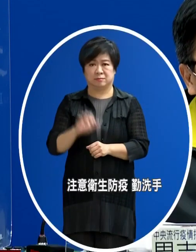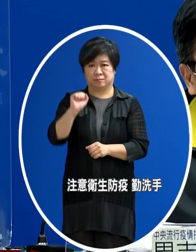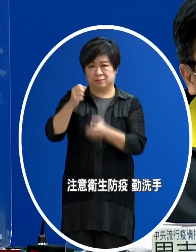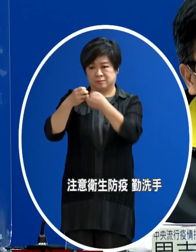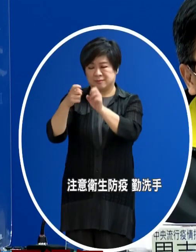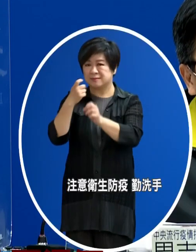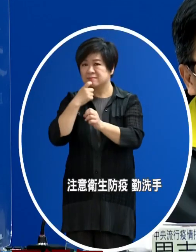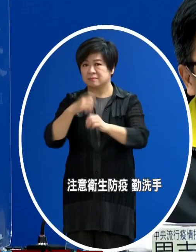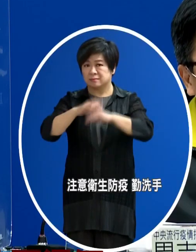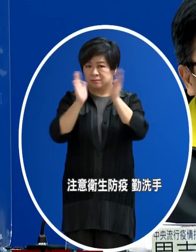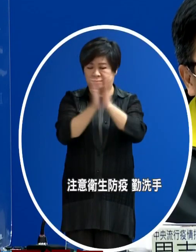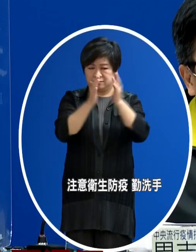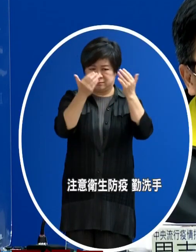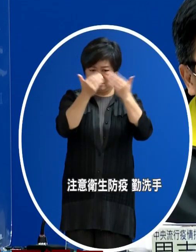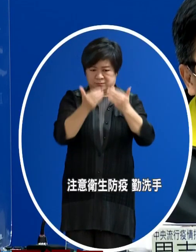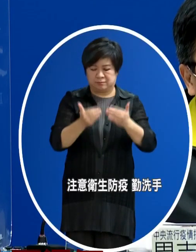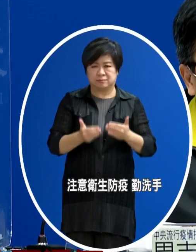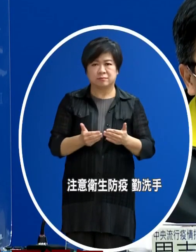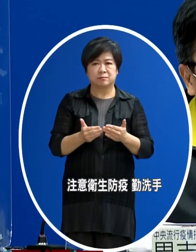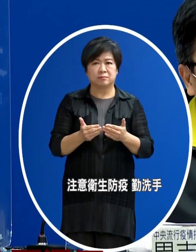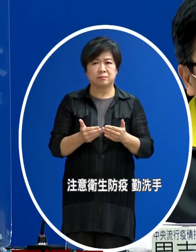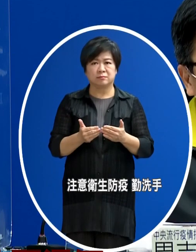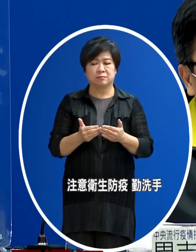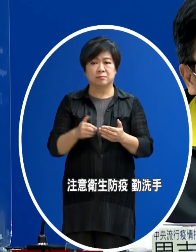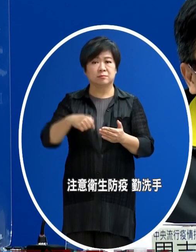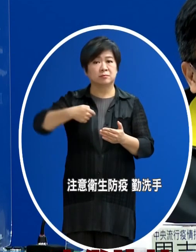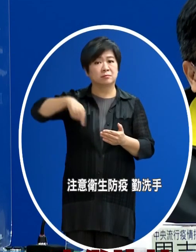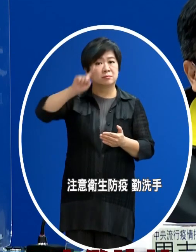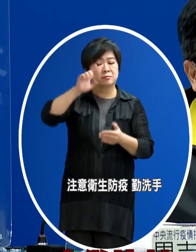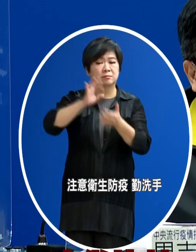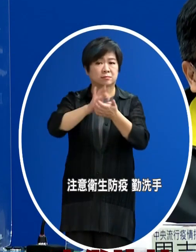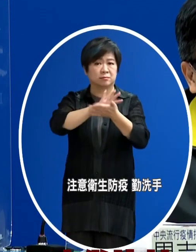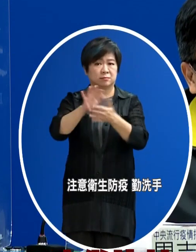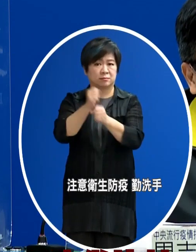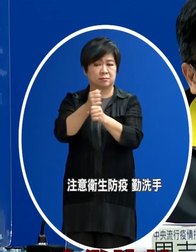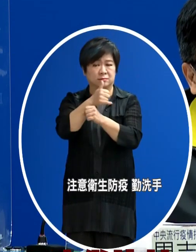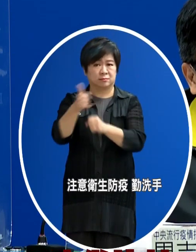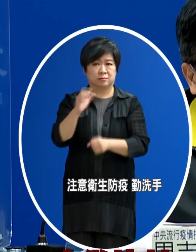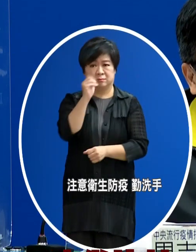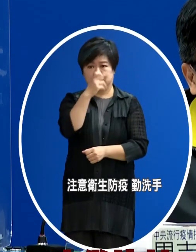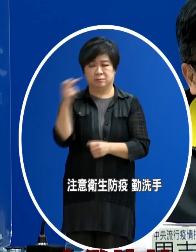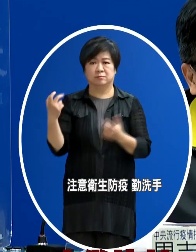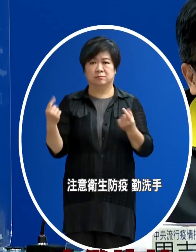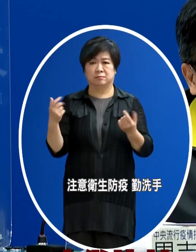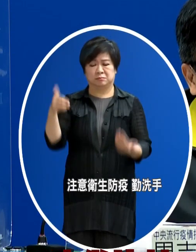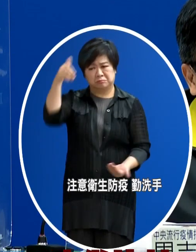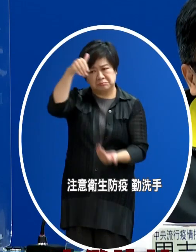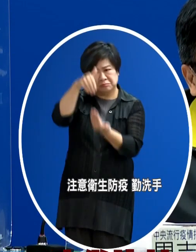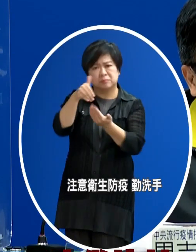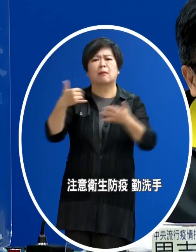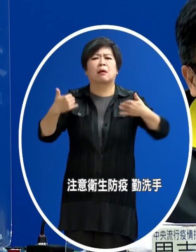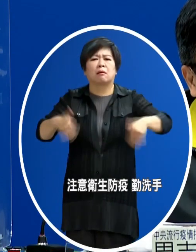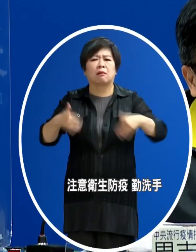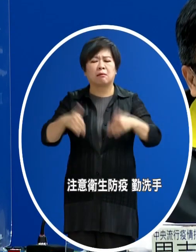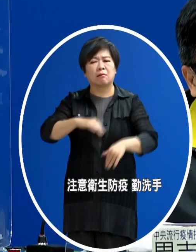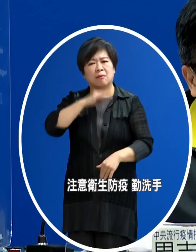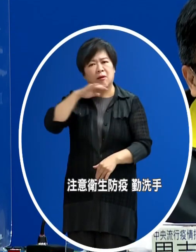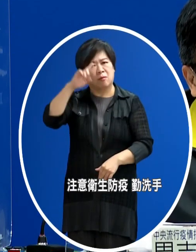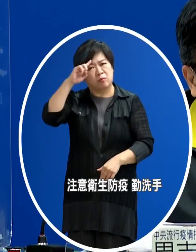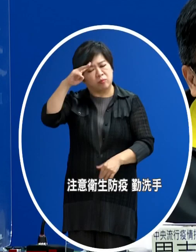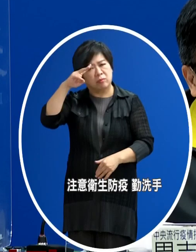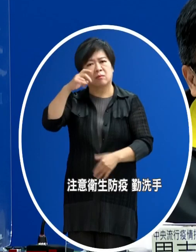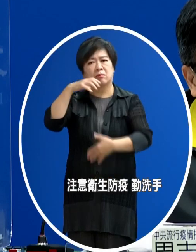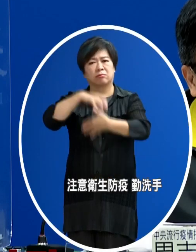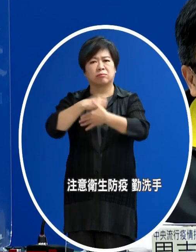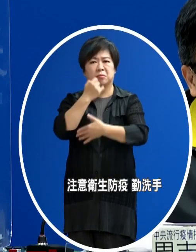白或者是全场的序列，可以来跟那个我们的这位清洁工也是 Omicron 来做比较，然后那这个大概一两天内